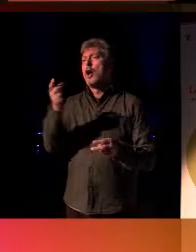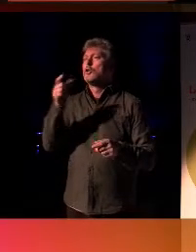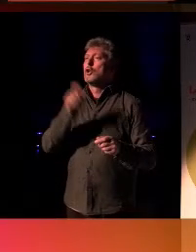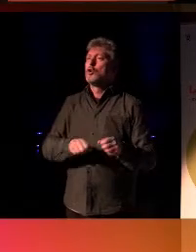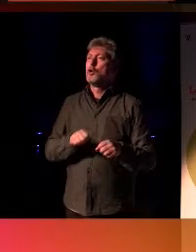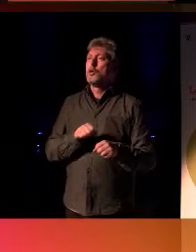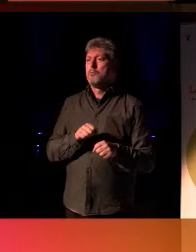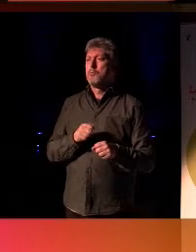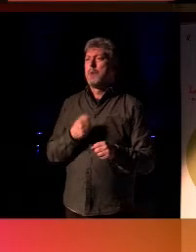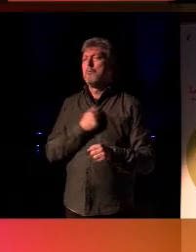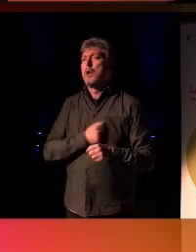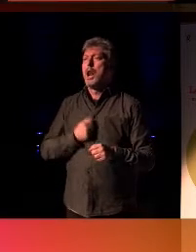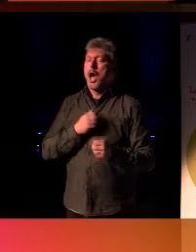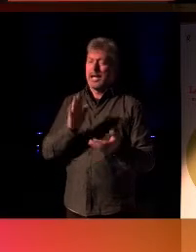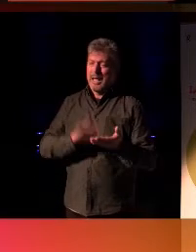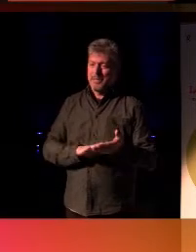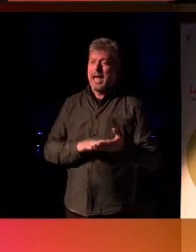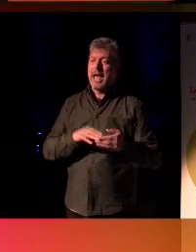på veien.